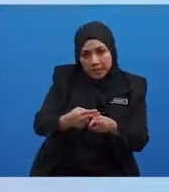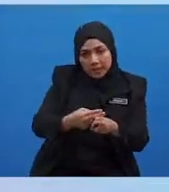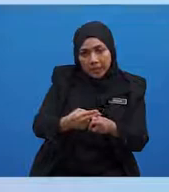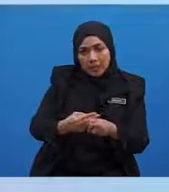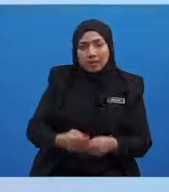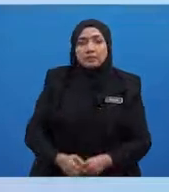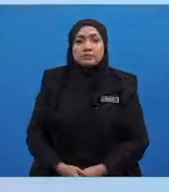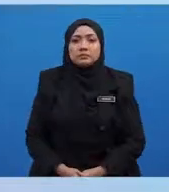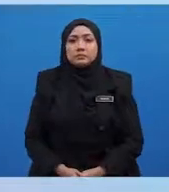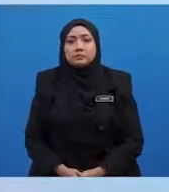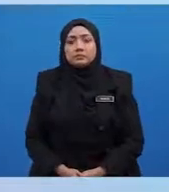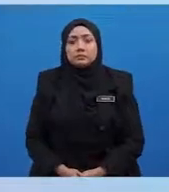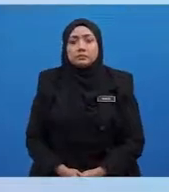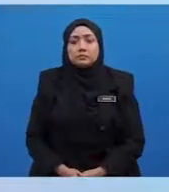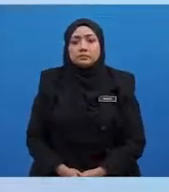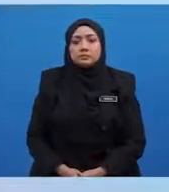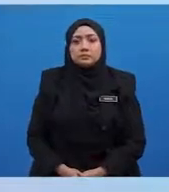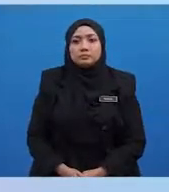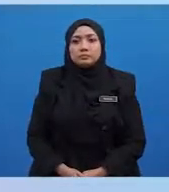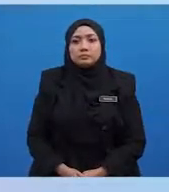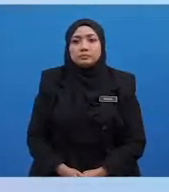kategori ini adalah sederhana.